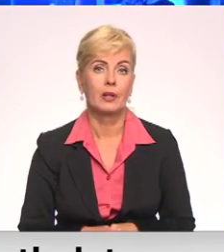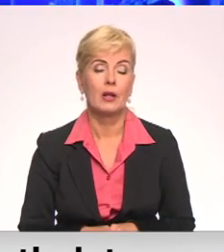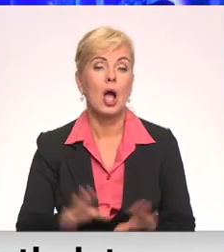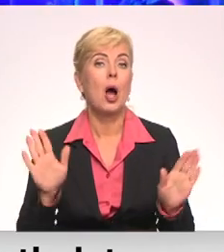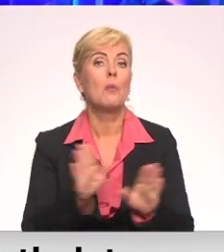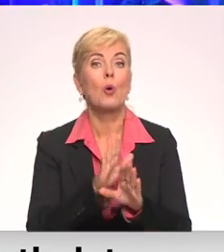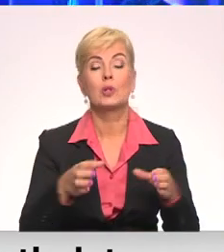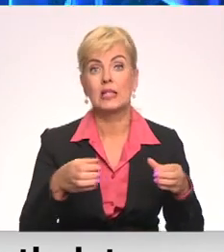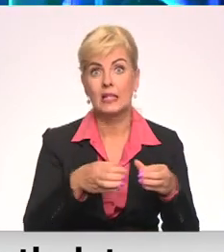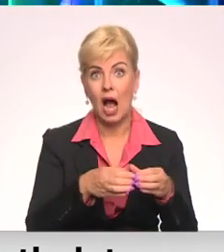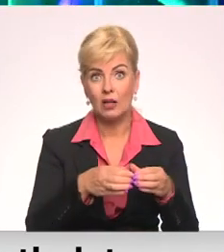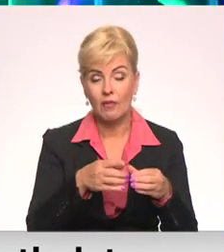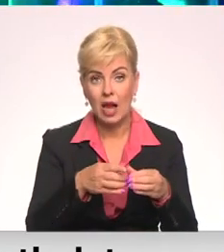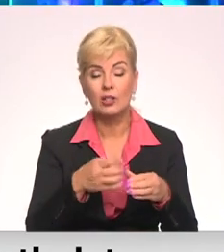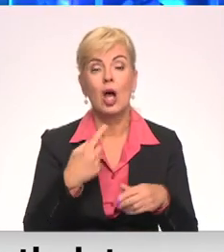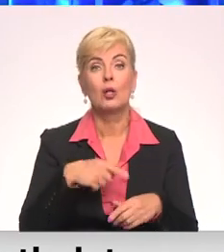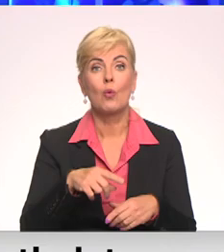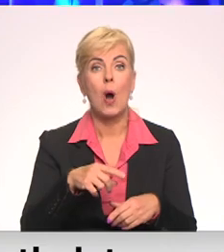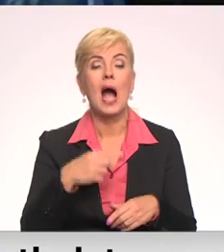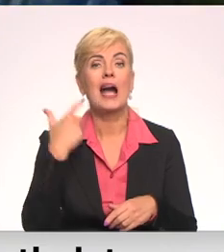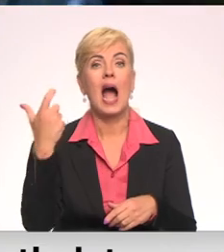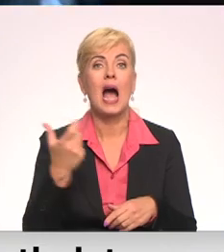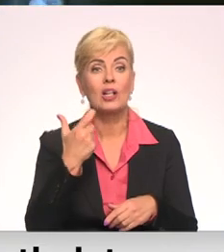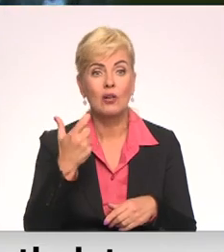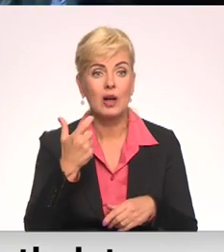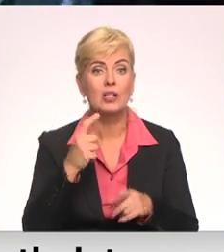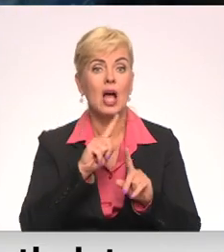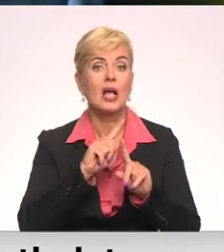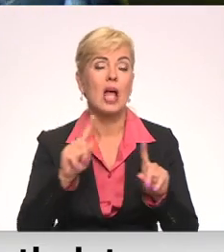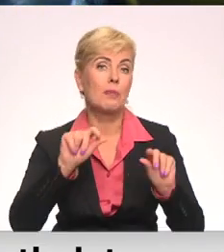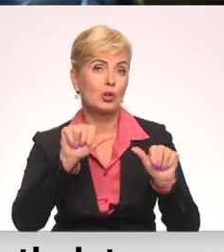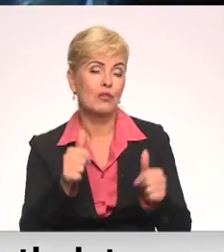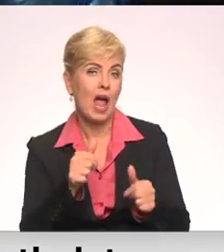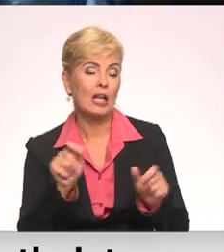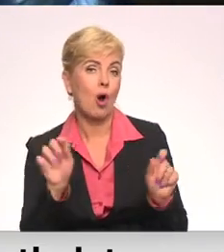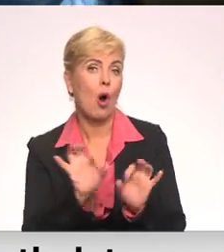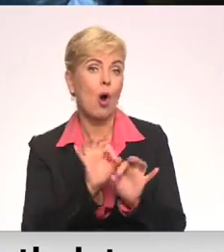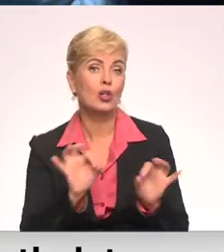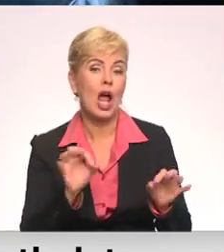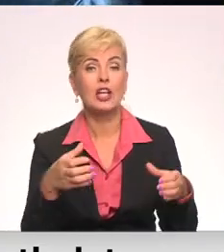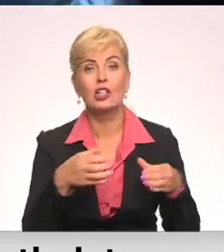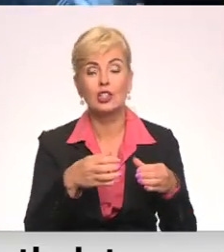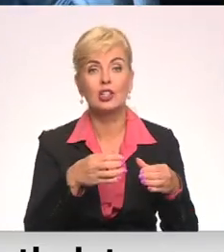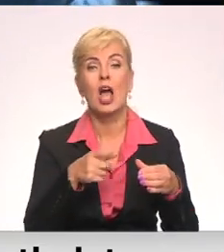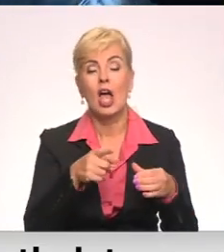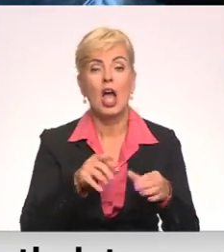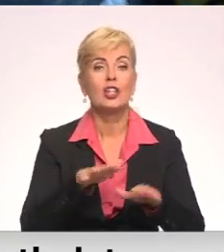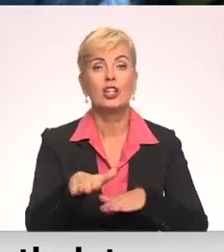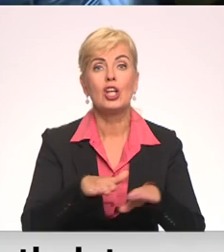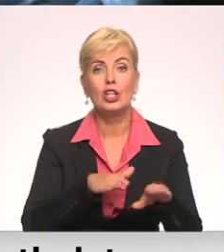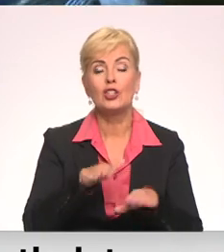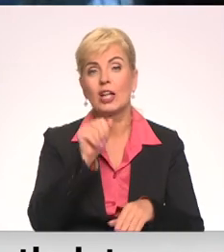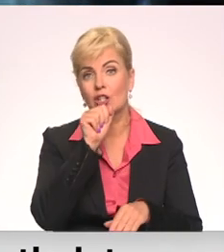Mūzikas kolektīvs Prime Orkestra no Harkivas, kurā neparasta simbioze veido orķestras rokgrupa DJs un soliste,